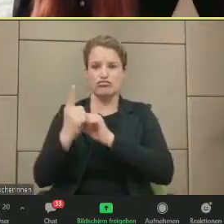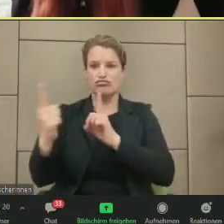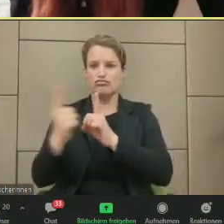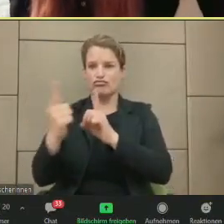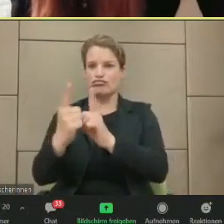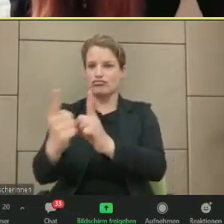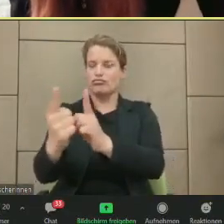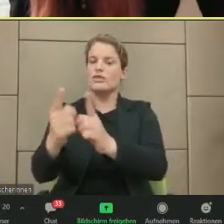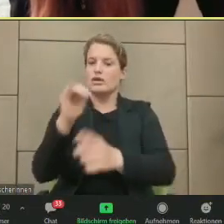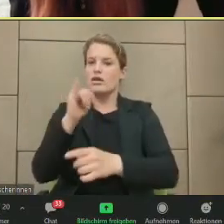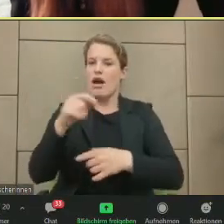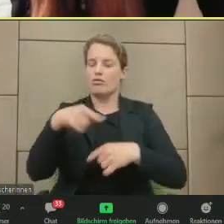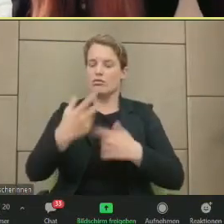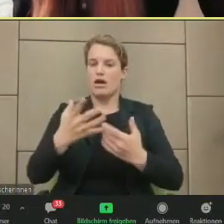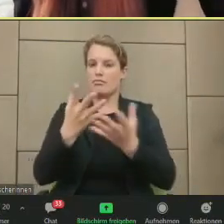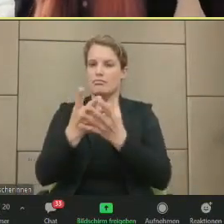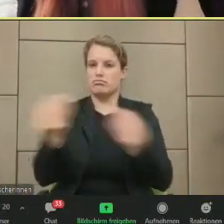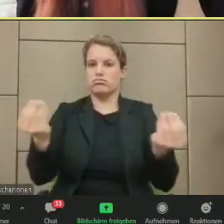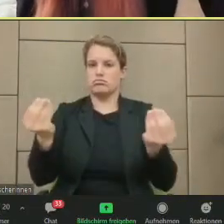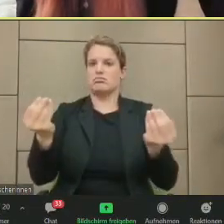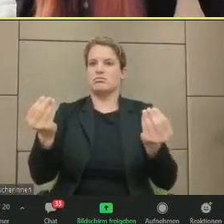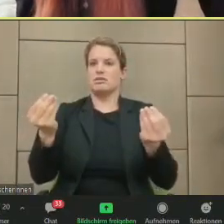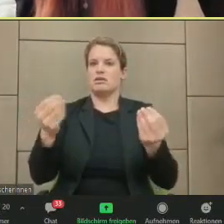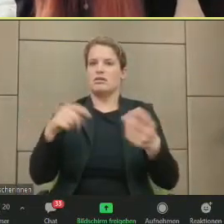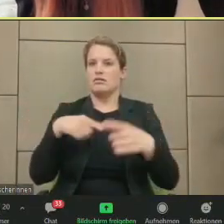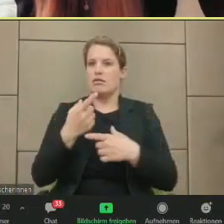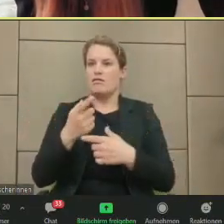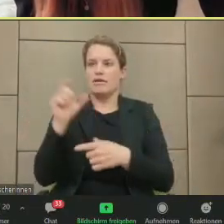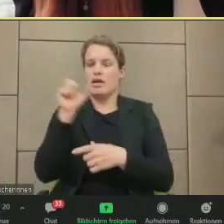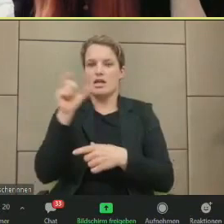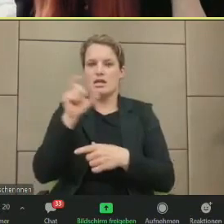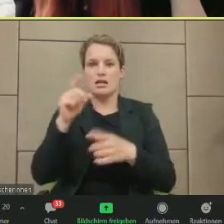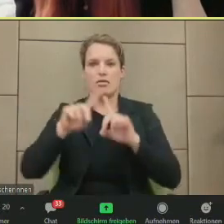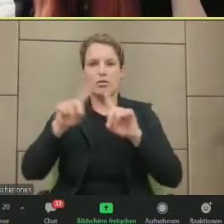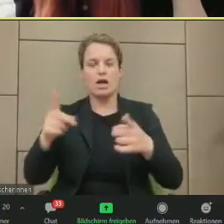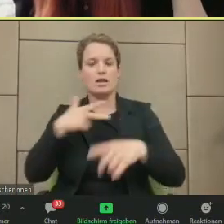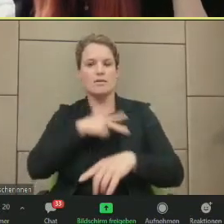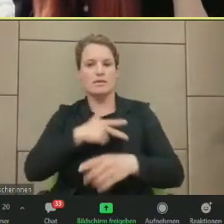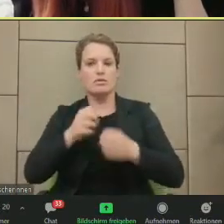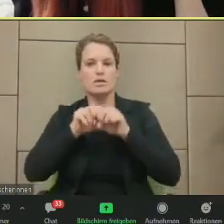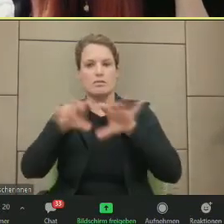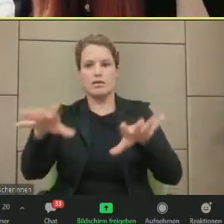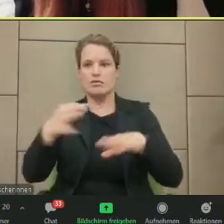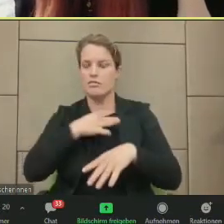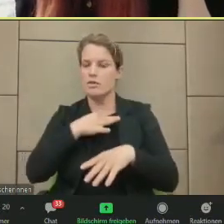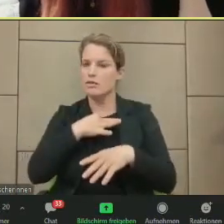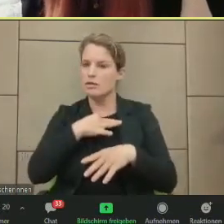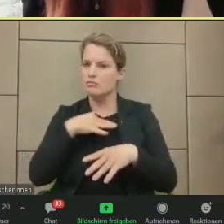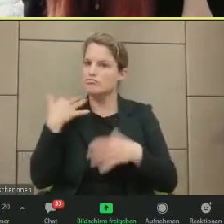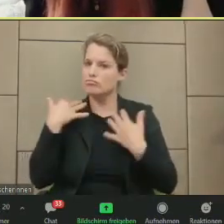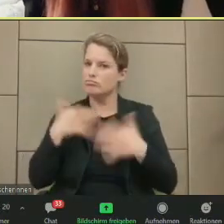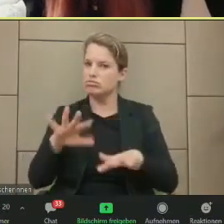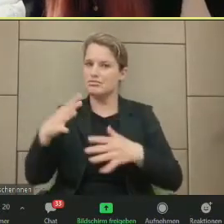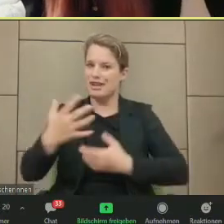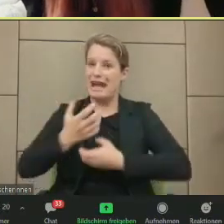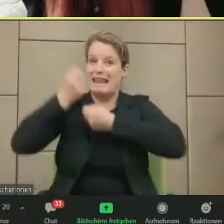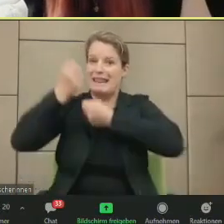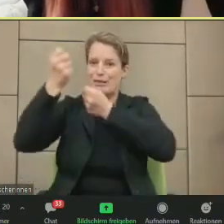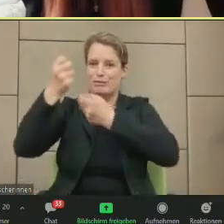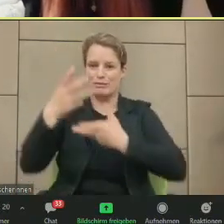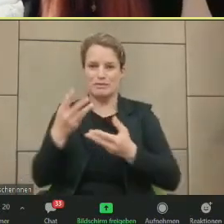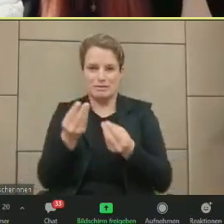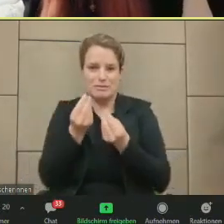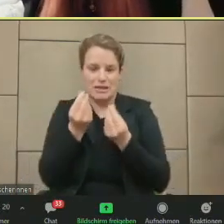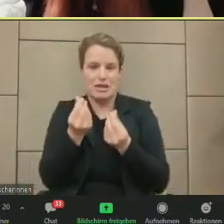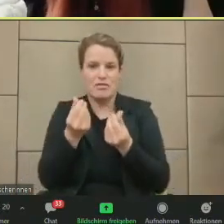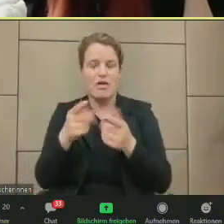weg. Da war Instagram und andere soziale Medien schon eine große Rettung für mich irgendwie. Aber was auch die Hilfestellungen